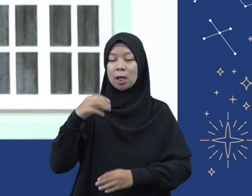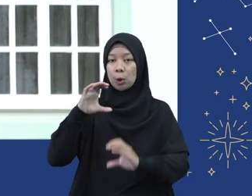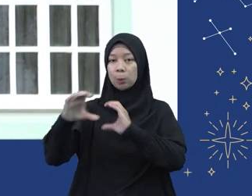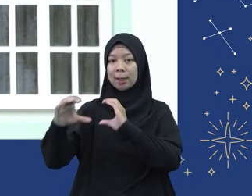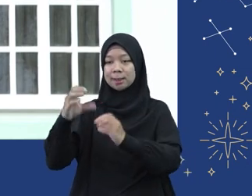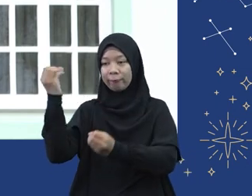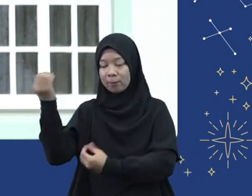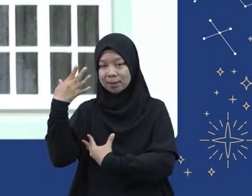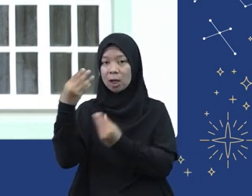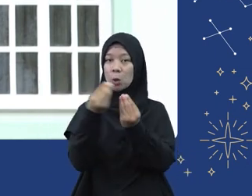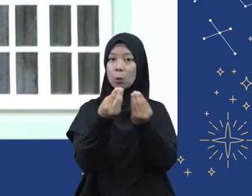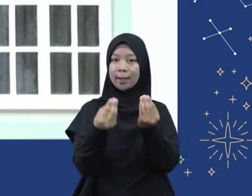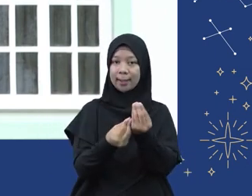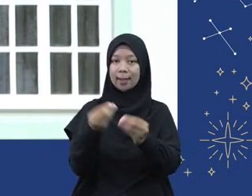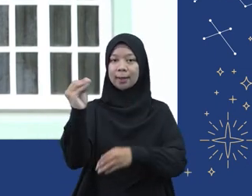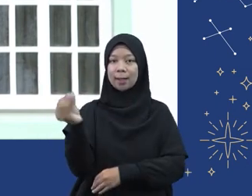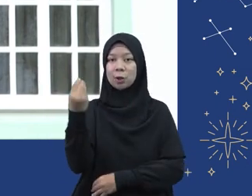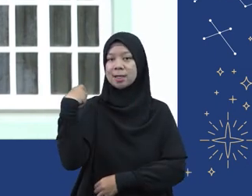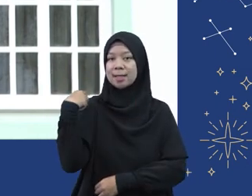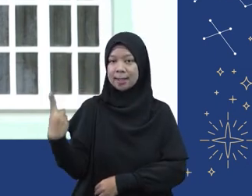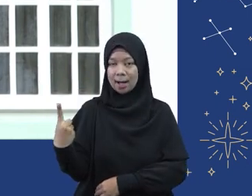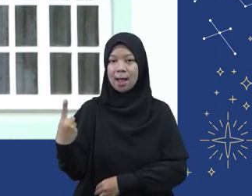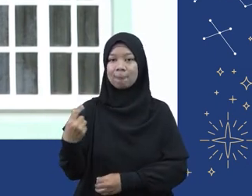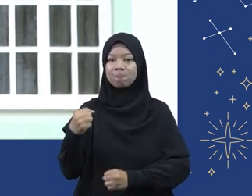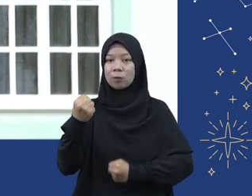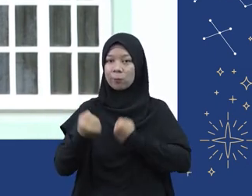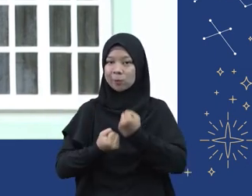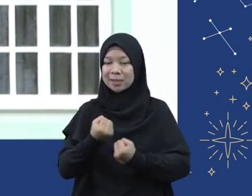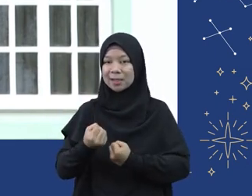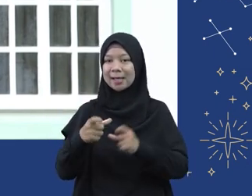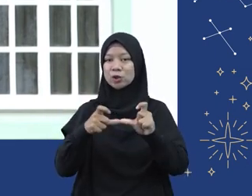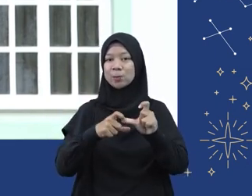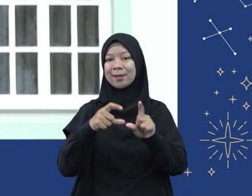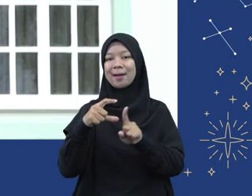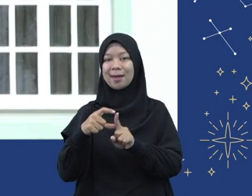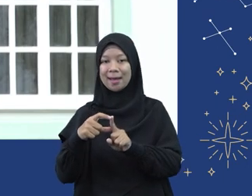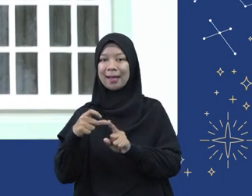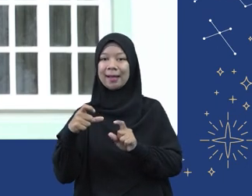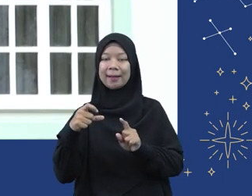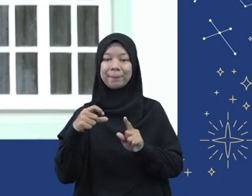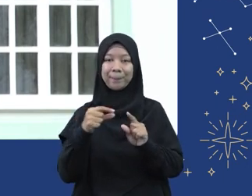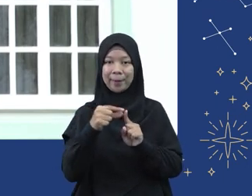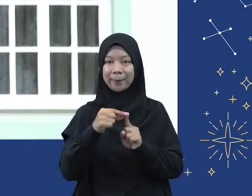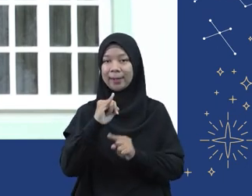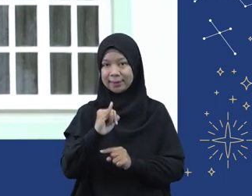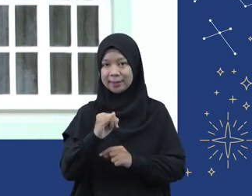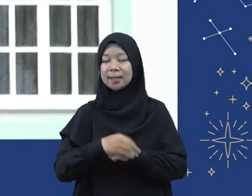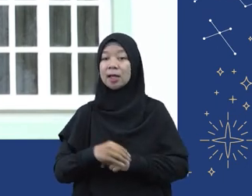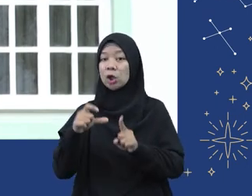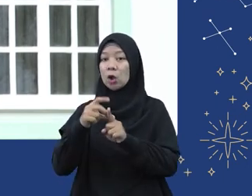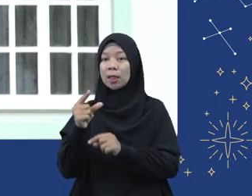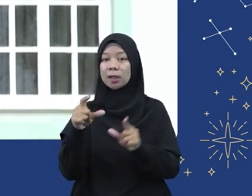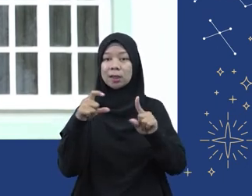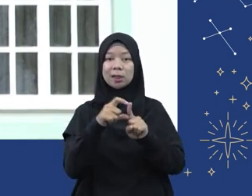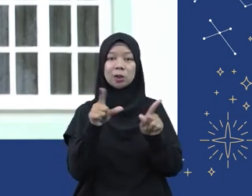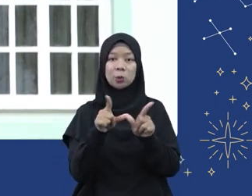Informatika yang diwakili oleh direktur operasi sumber daya Ditjen sdppi Dr Dwi Handoko